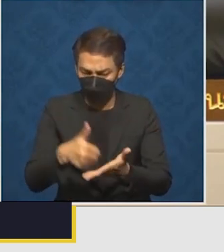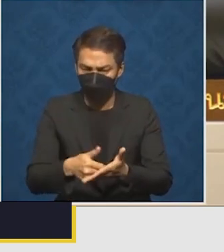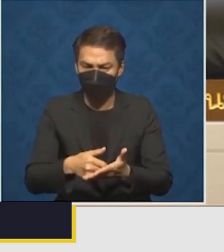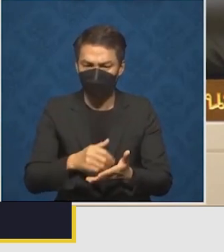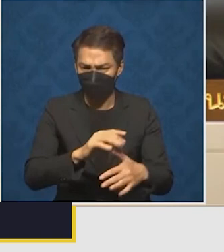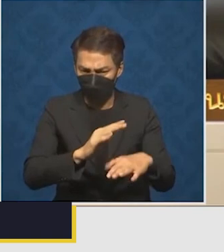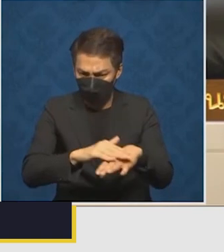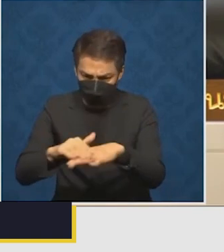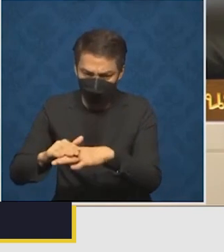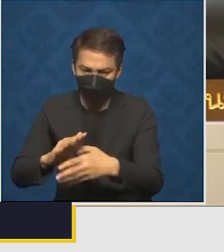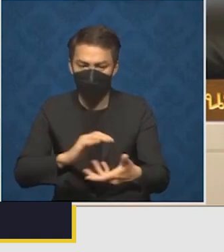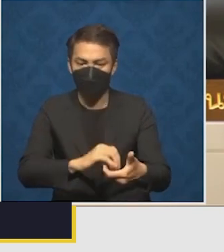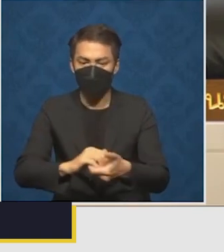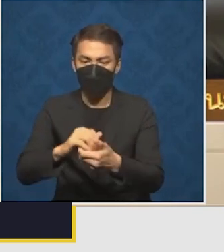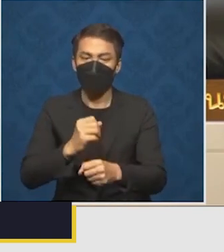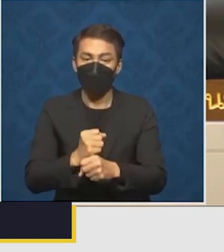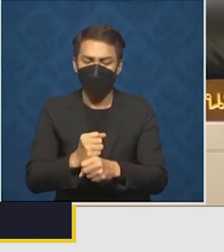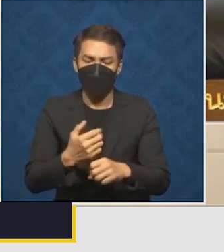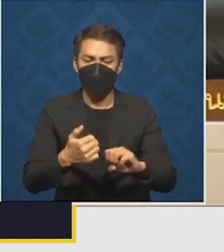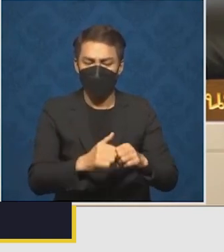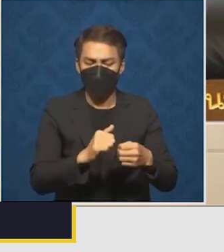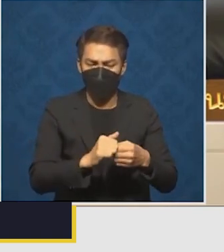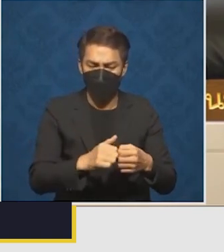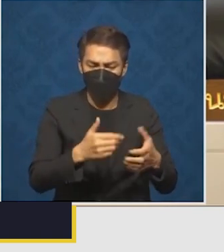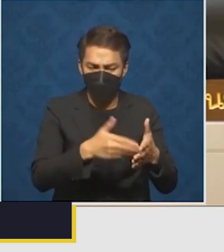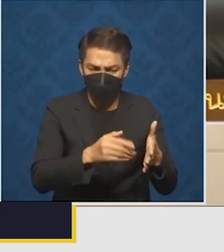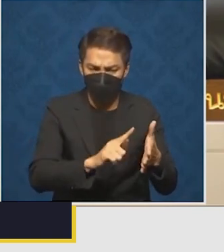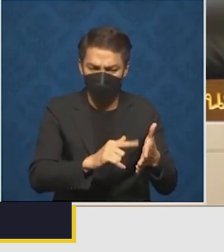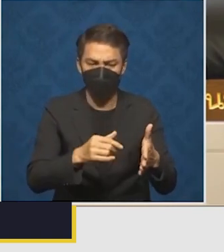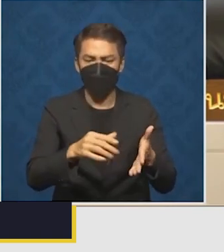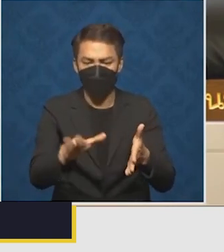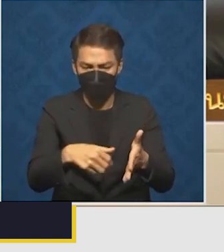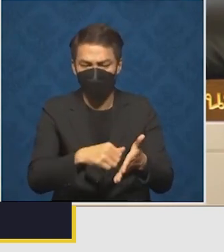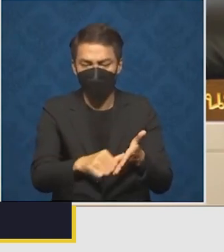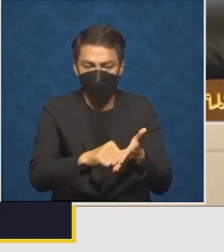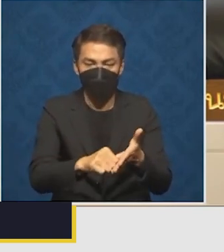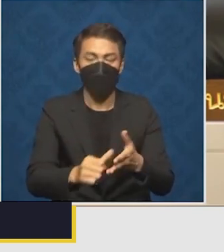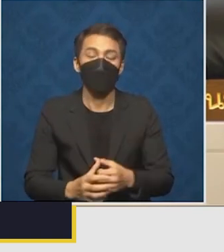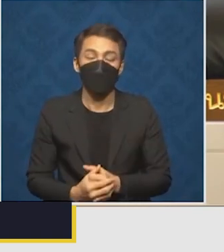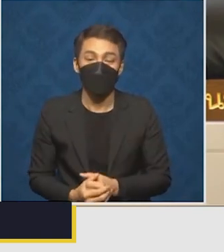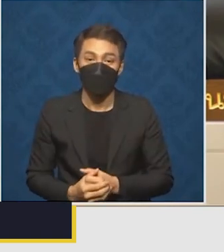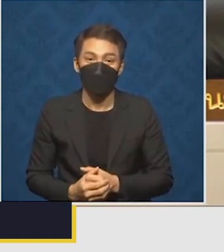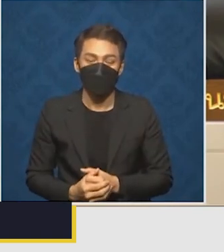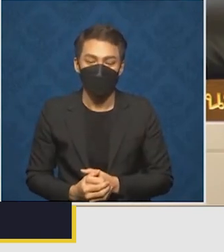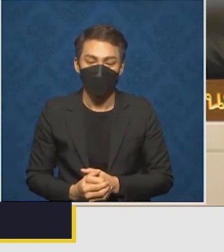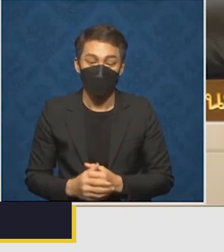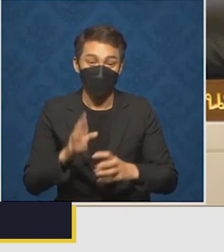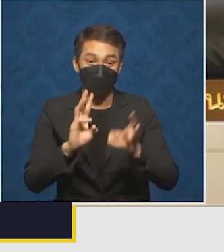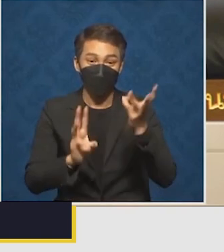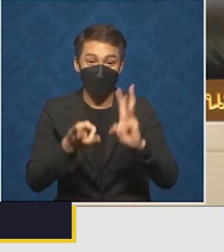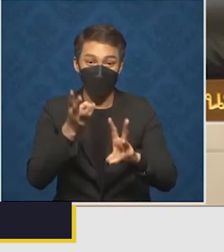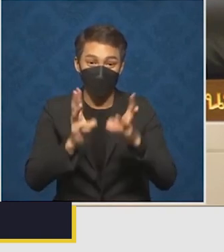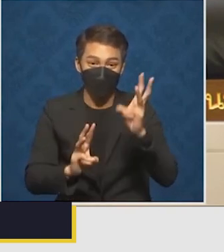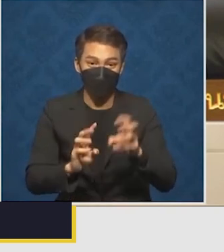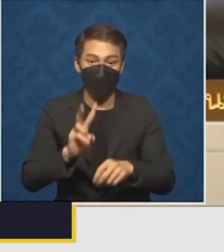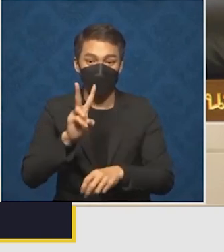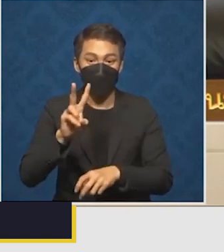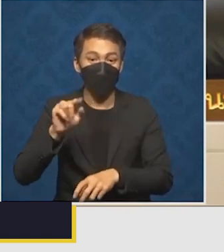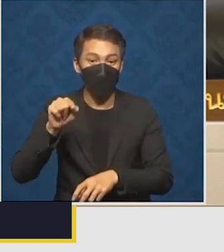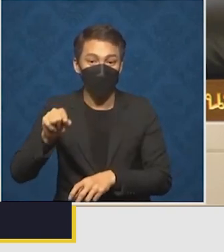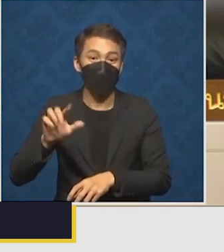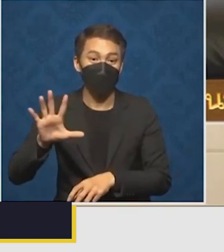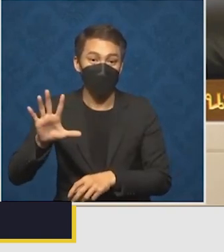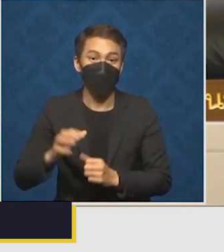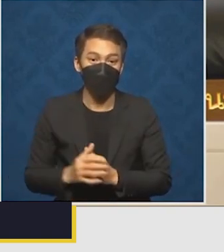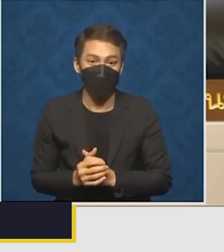ที่เขาต้องการที่อธิบายชี้แจงตัวเองแต่พอเงยหน้าขึ้นพูดเองเมื่อไหร่เนี่ยเมื่อนั้นเนี่ยก็เป็นคนละเรื่องเลยก็คือจะ